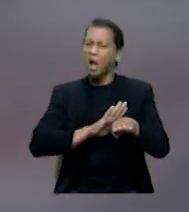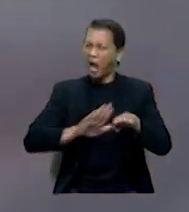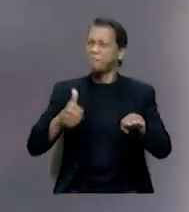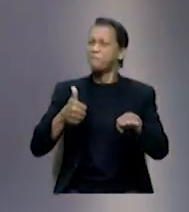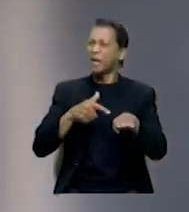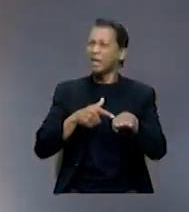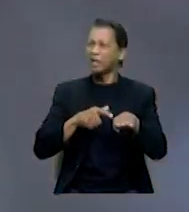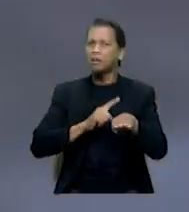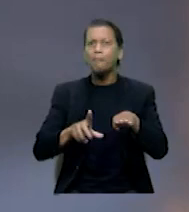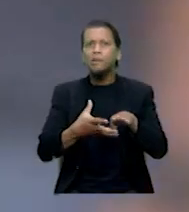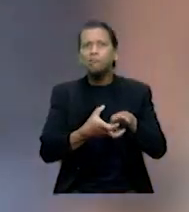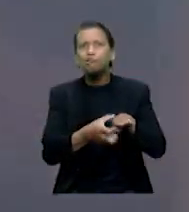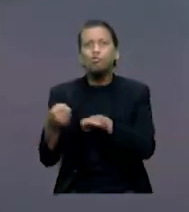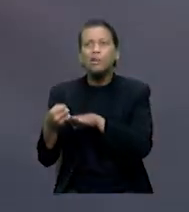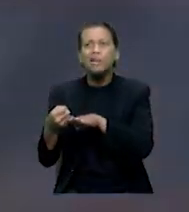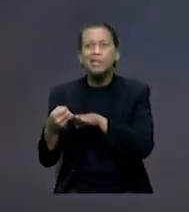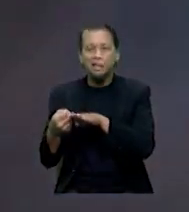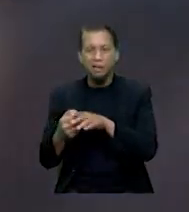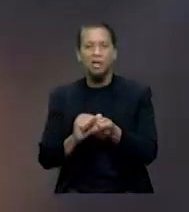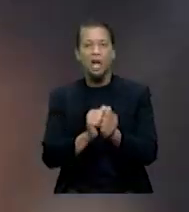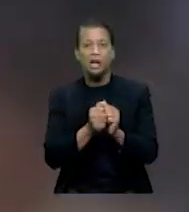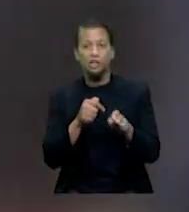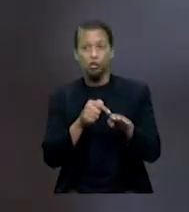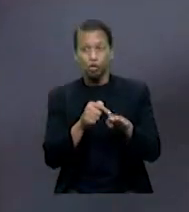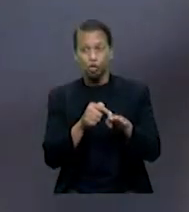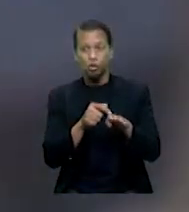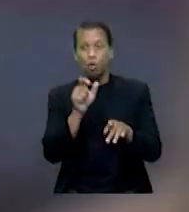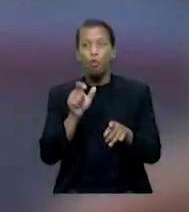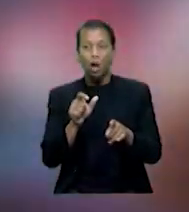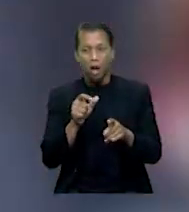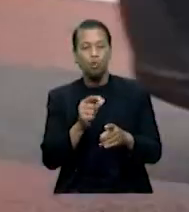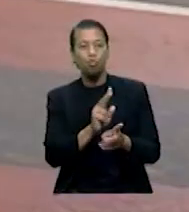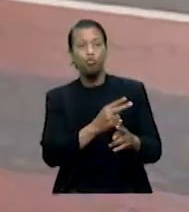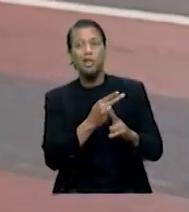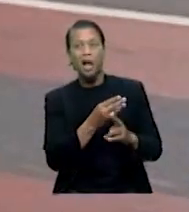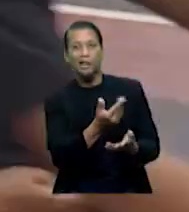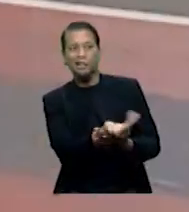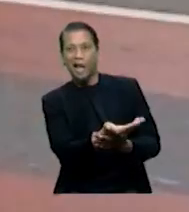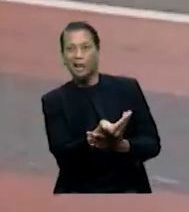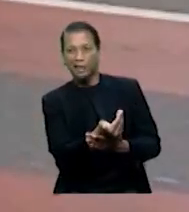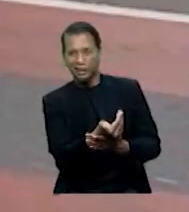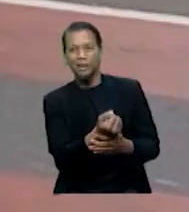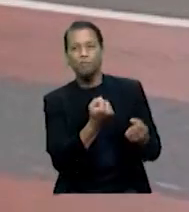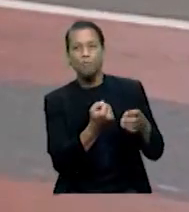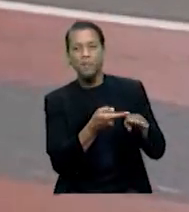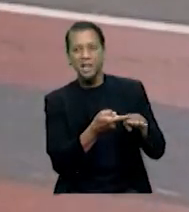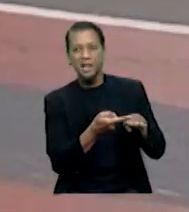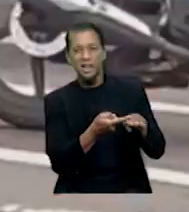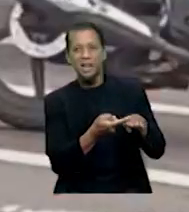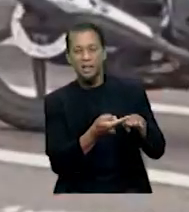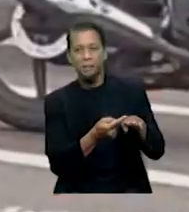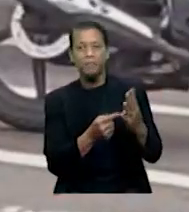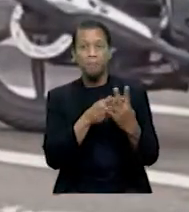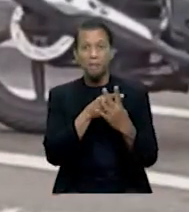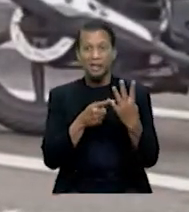dan menarik paksa ambulan yang disebut menunggak angsuran di kawasan Cibubur, Jakarta Timur. Akibat aksinya, 4 orang kru ambulan juga mengalami